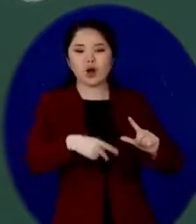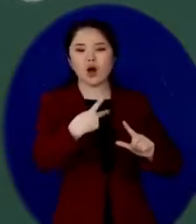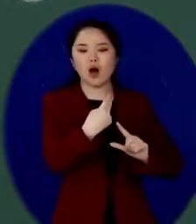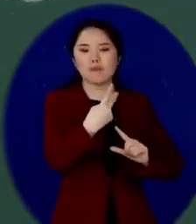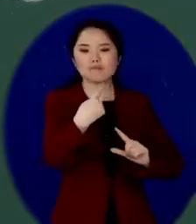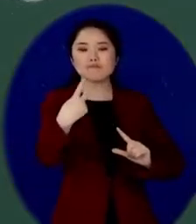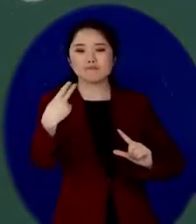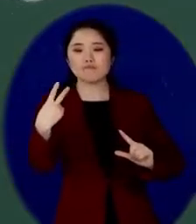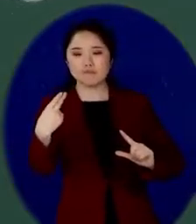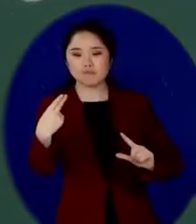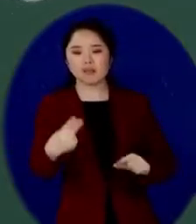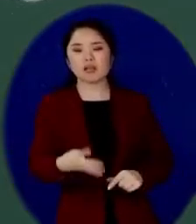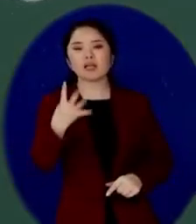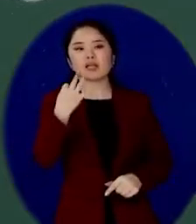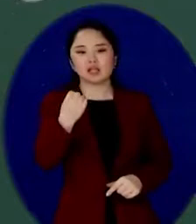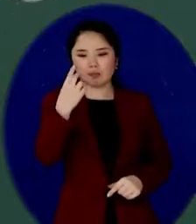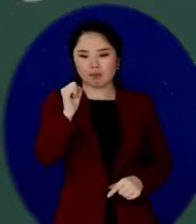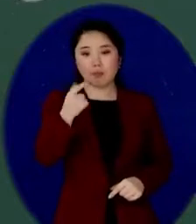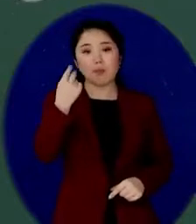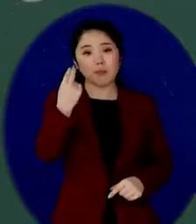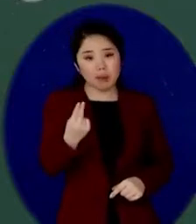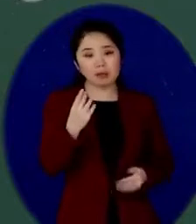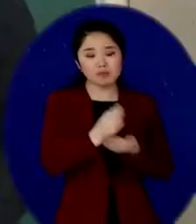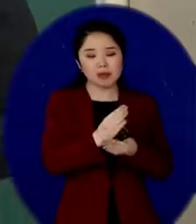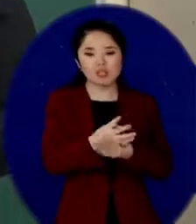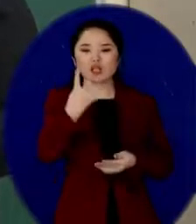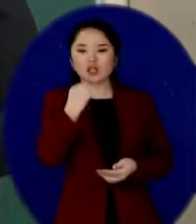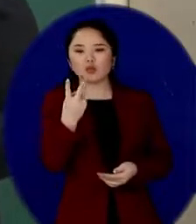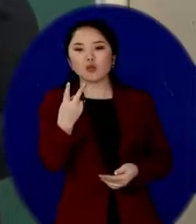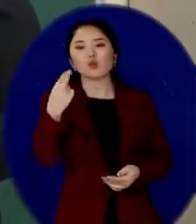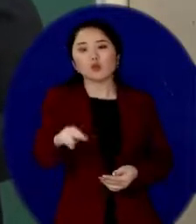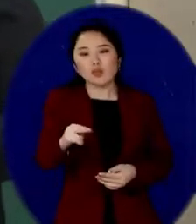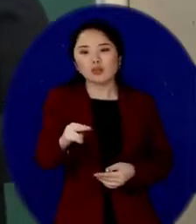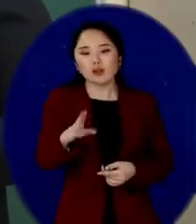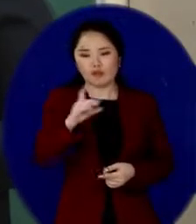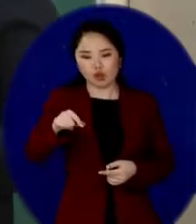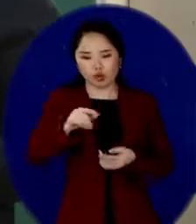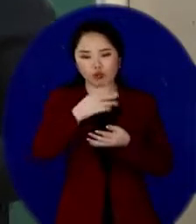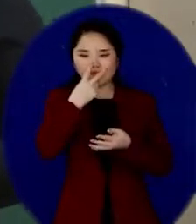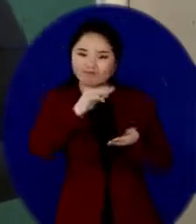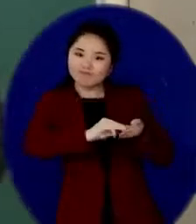2-2-оор нь багцлахад хэдэн багц үүсэж хэд үлдэх вэ гэдэг бодлогыг бодъё.